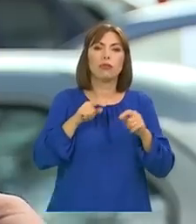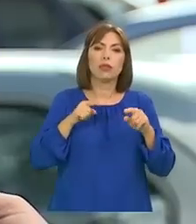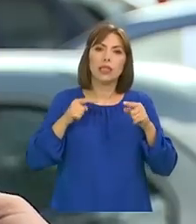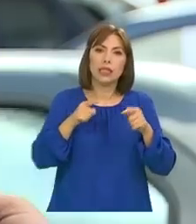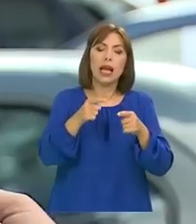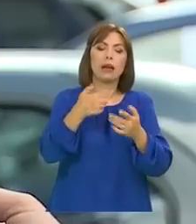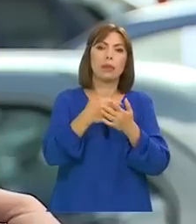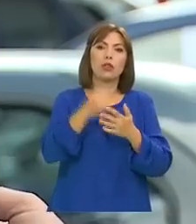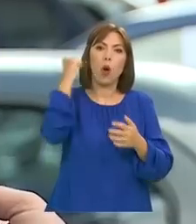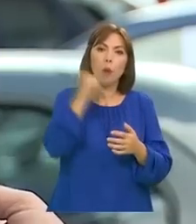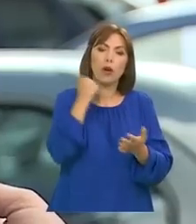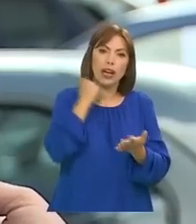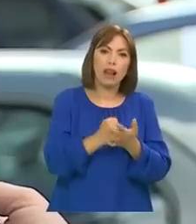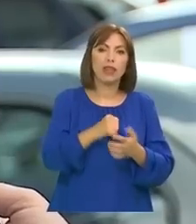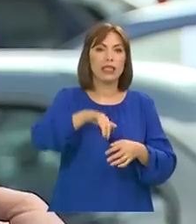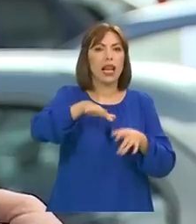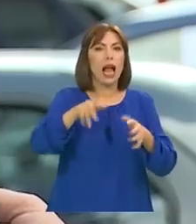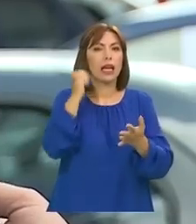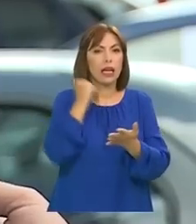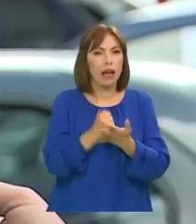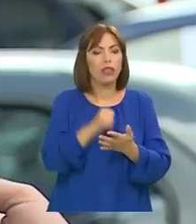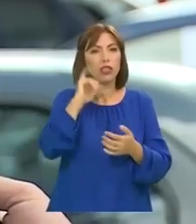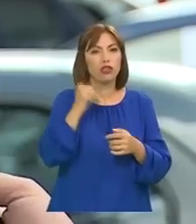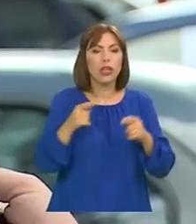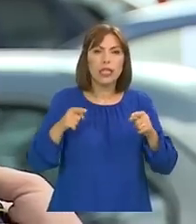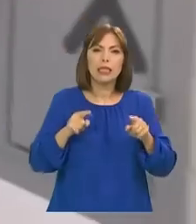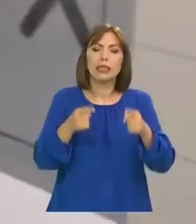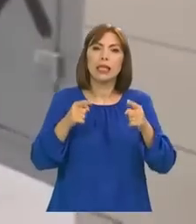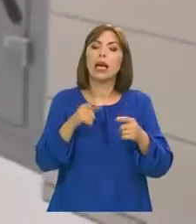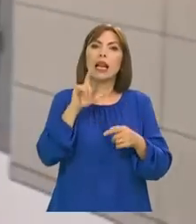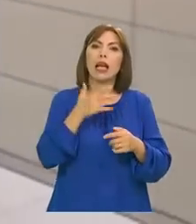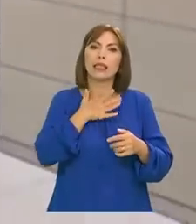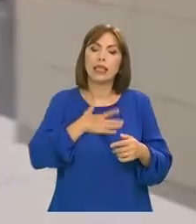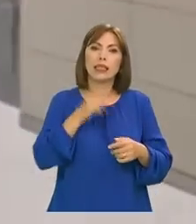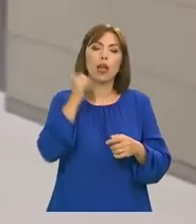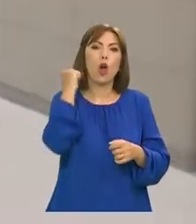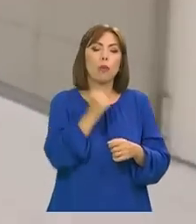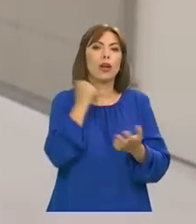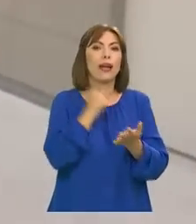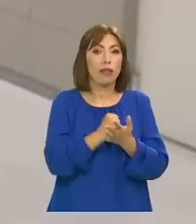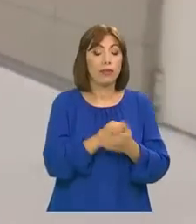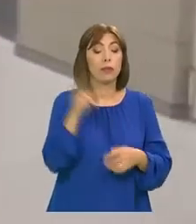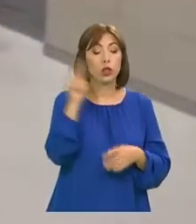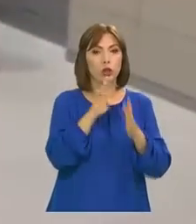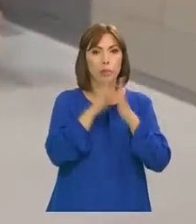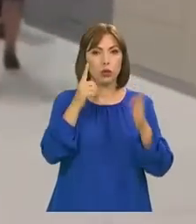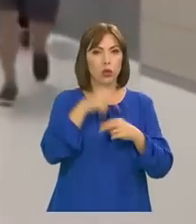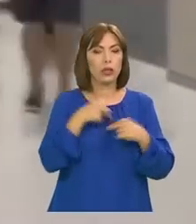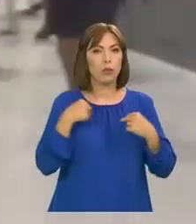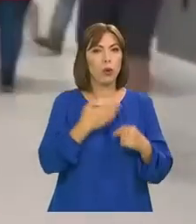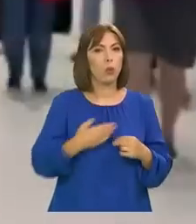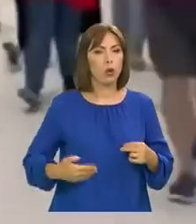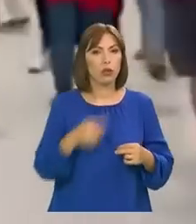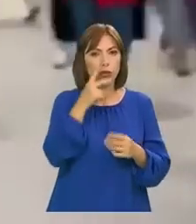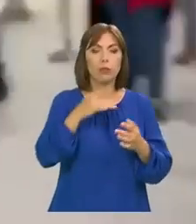omor calificat, instigare la tâlhărie calificată și instigare la tentativă la omor calificat. În 2019, un tribunal bucureștean